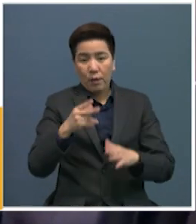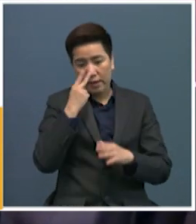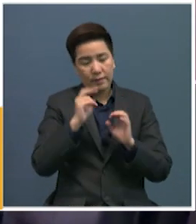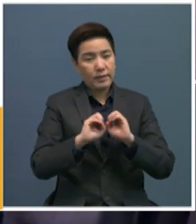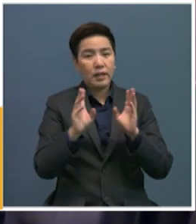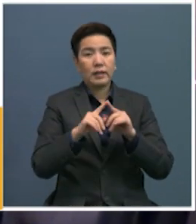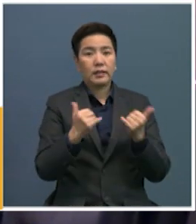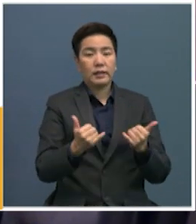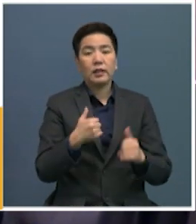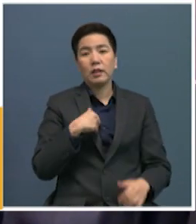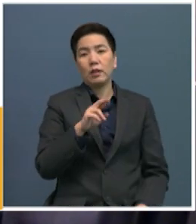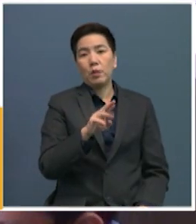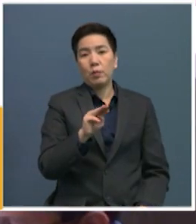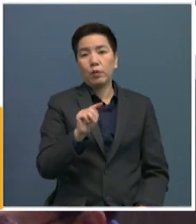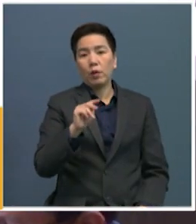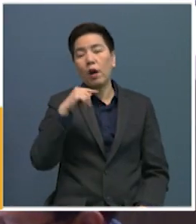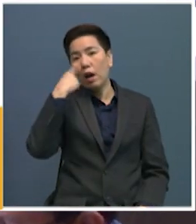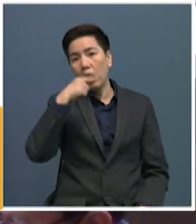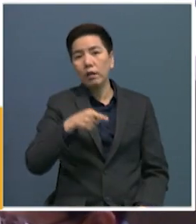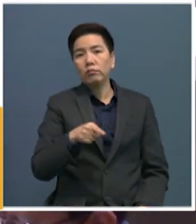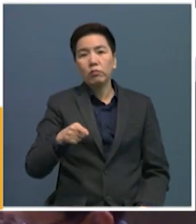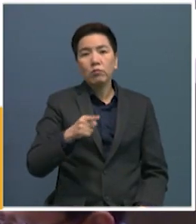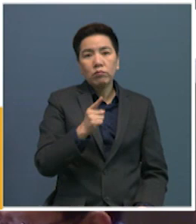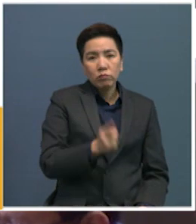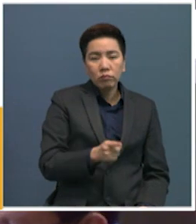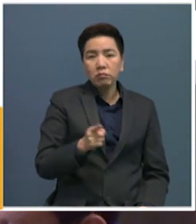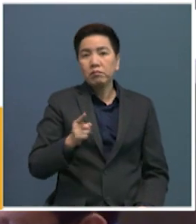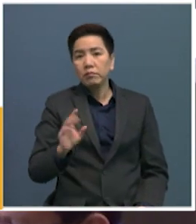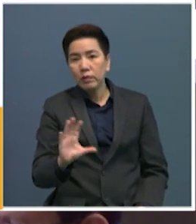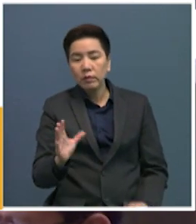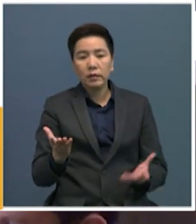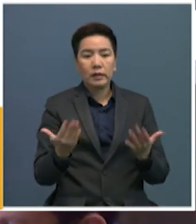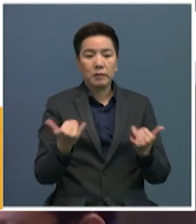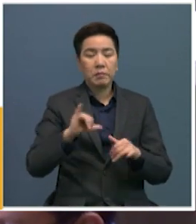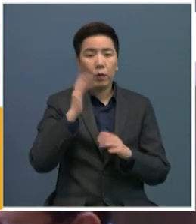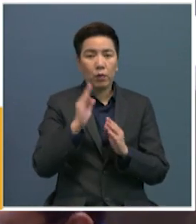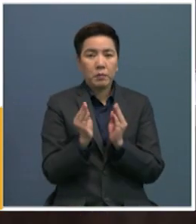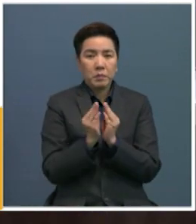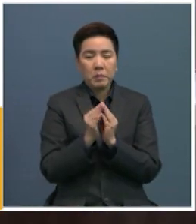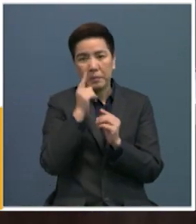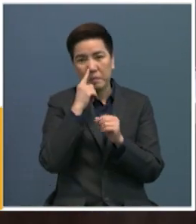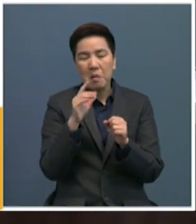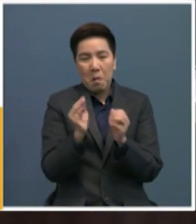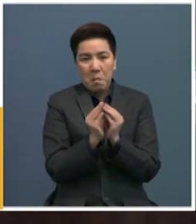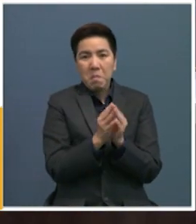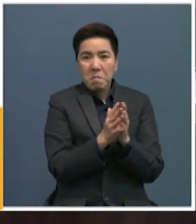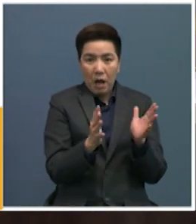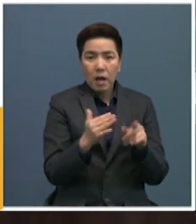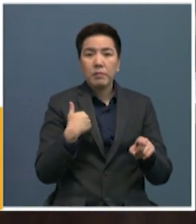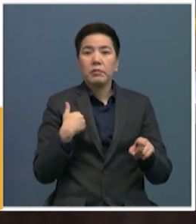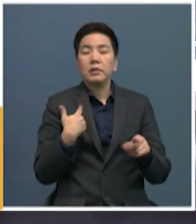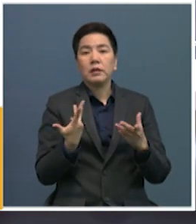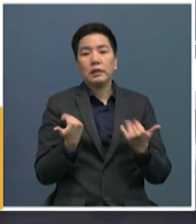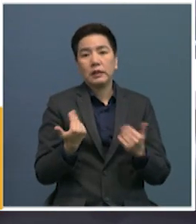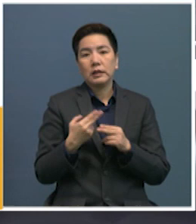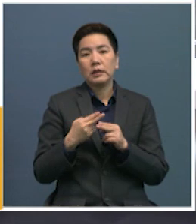เห็นชัดน่ะค่ะว่ารัฐมนตรีคนใดควรหรือไม่ควรทำอะไรแต่บางคนคะแนนเสียงก็ยังท่วมท้นอยู่อันนี้ก็เป็น